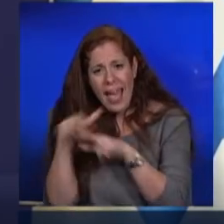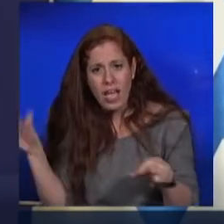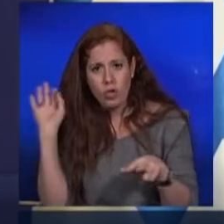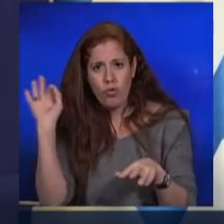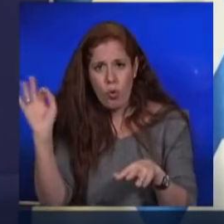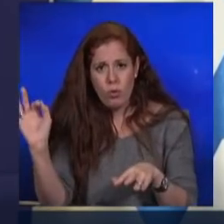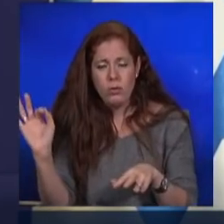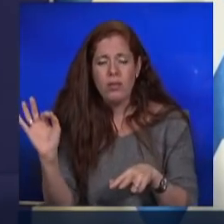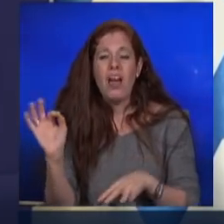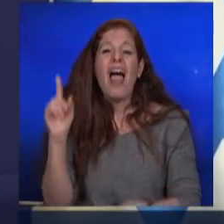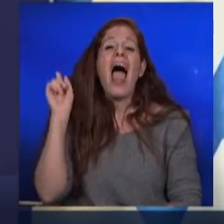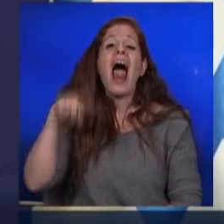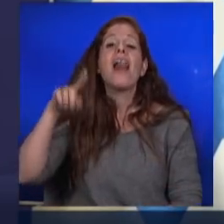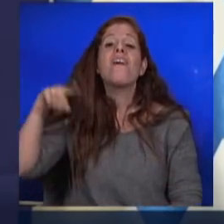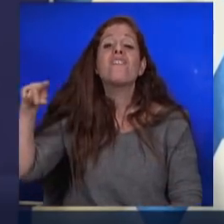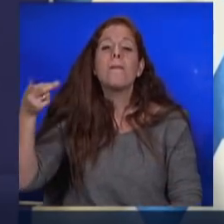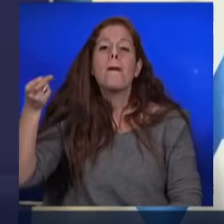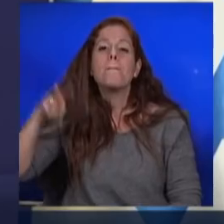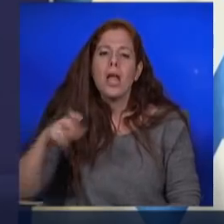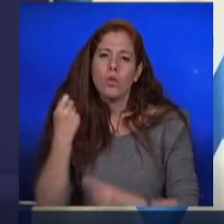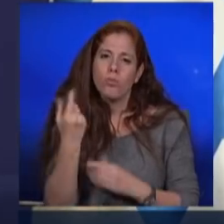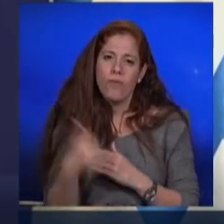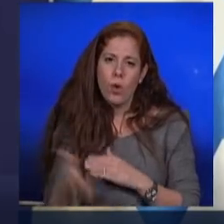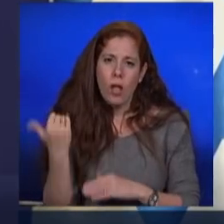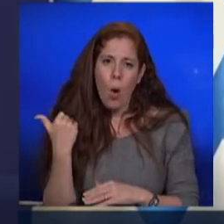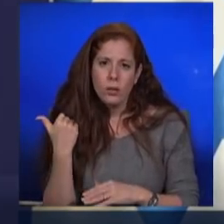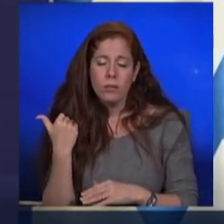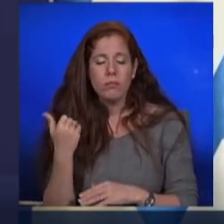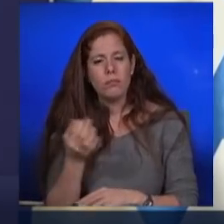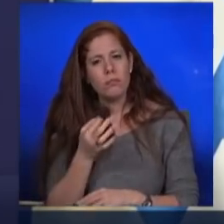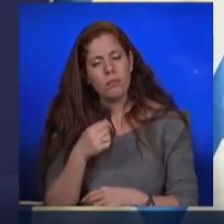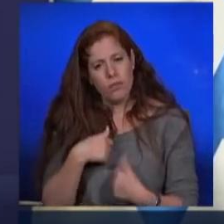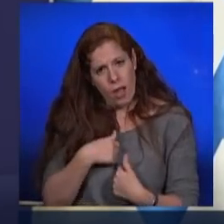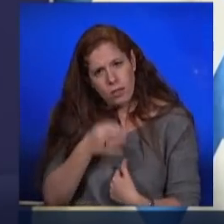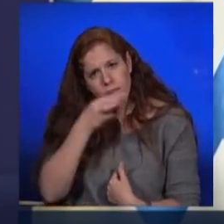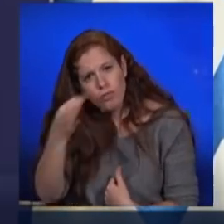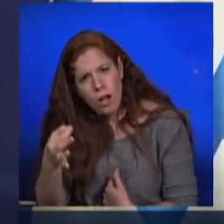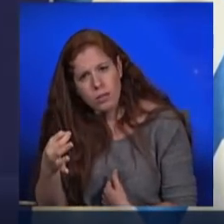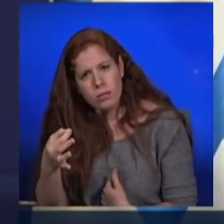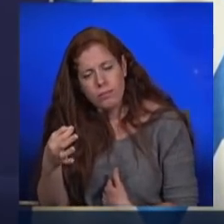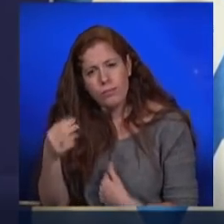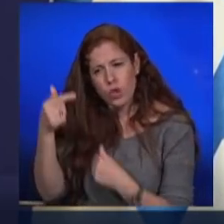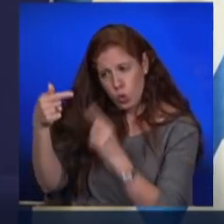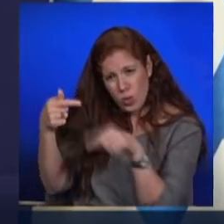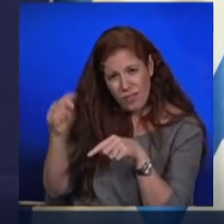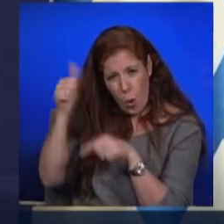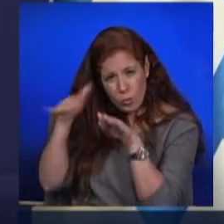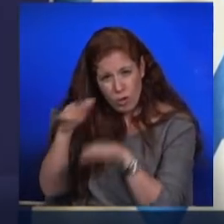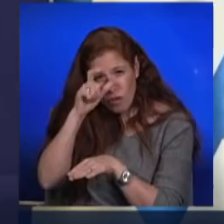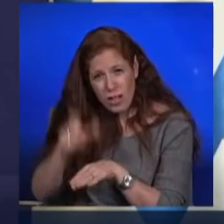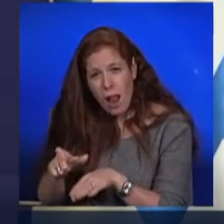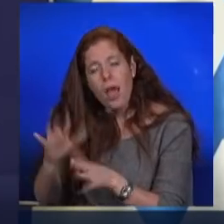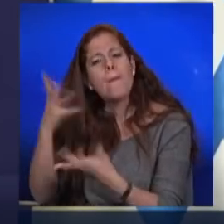אלפים מתו בשבועות האחרונים. ושאלתי אותו, ג'וזפה, מה הלקח שלך מכל